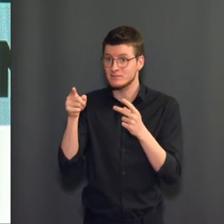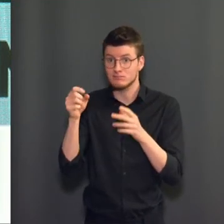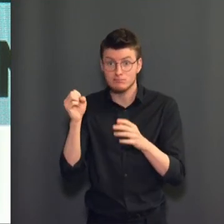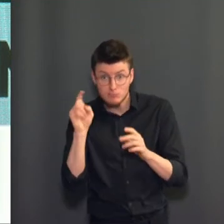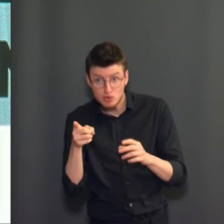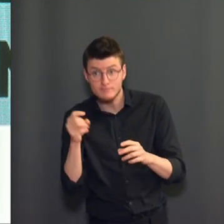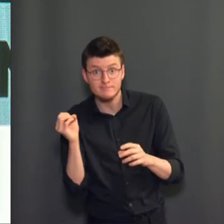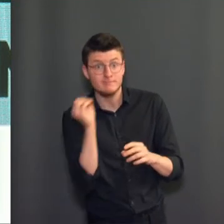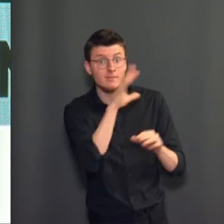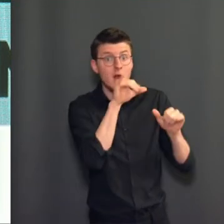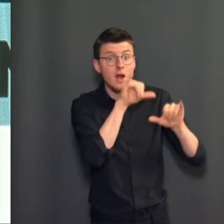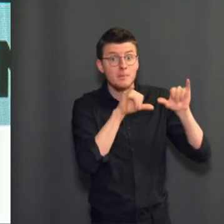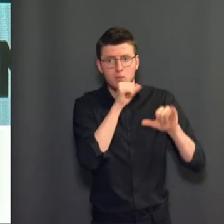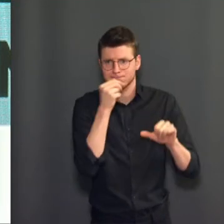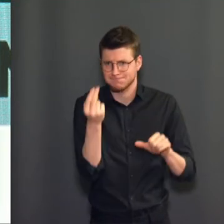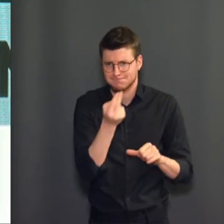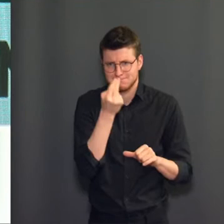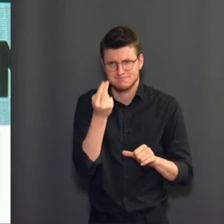beschikbaar.